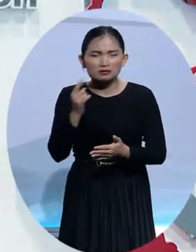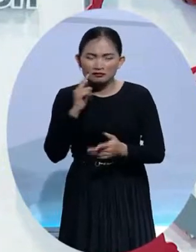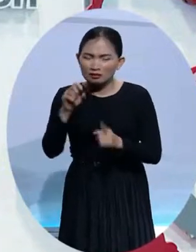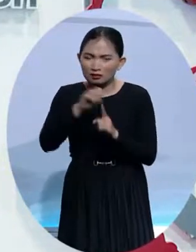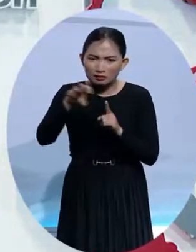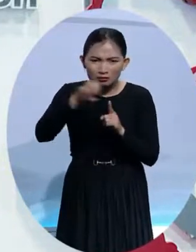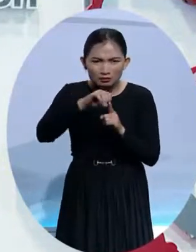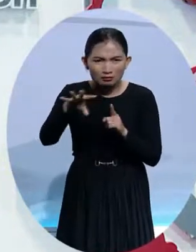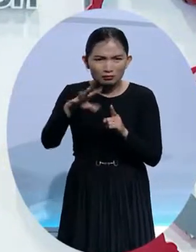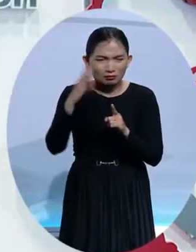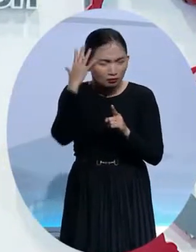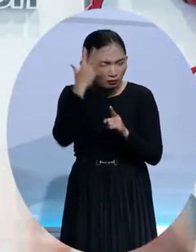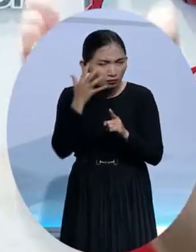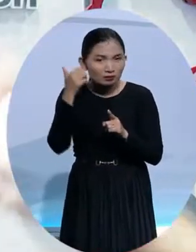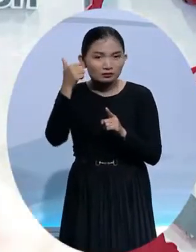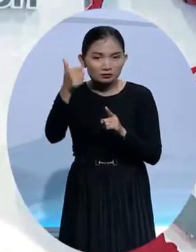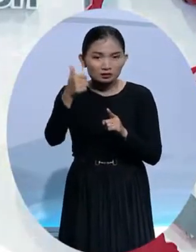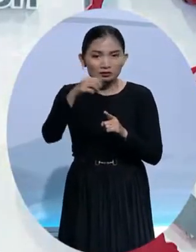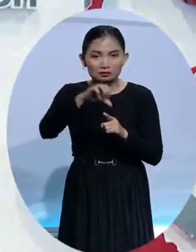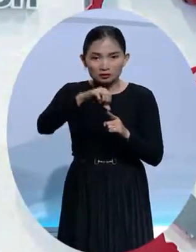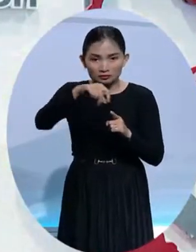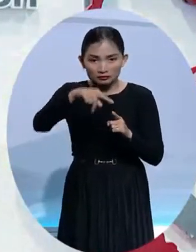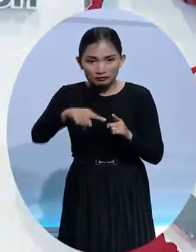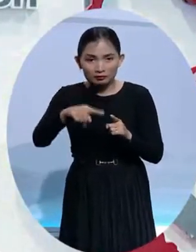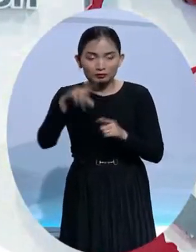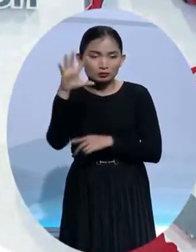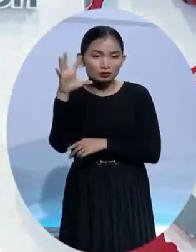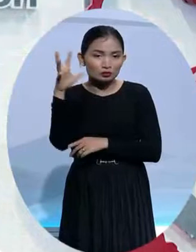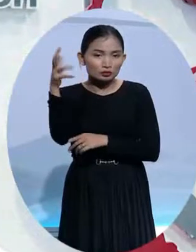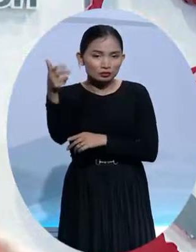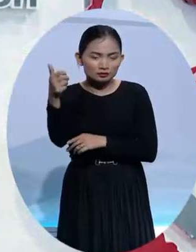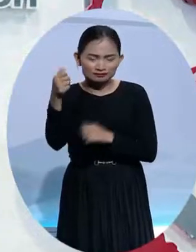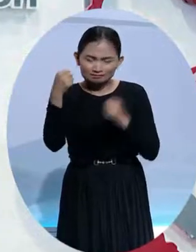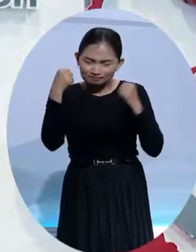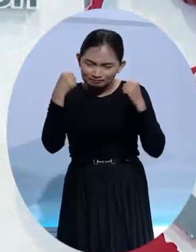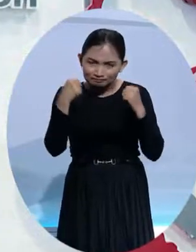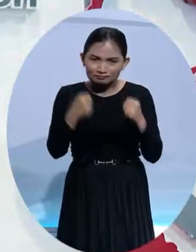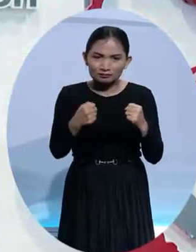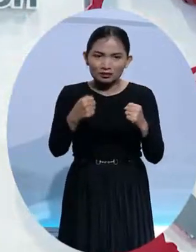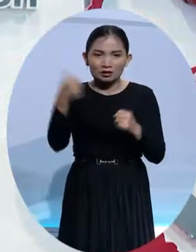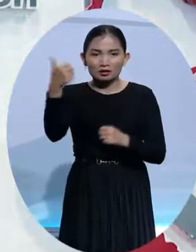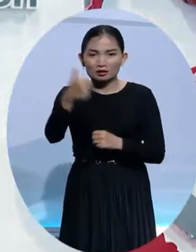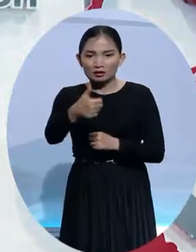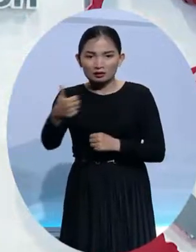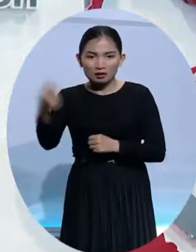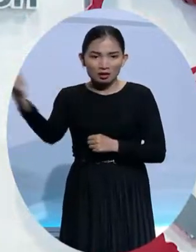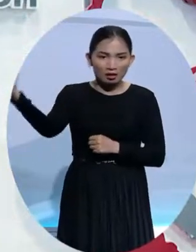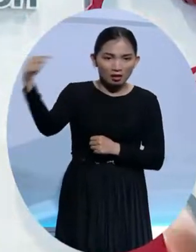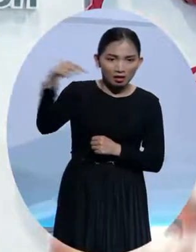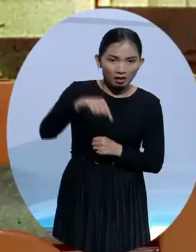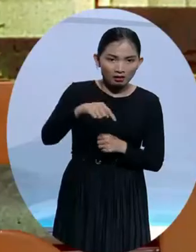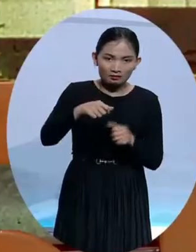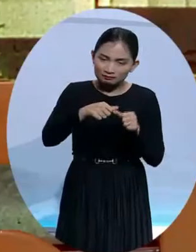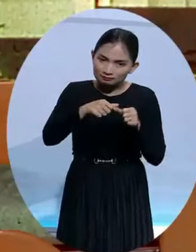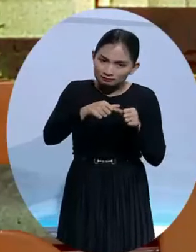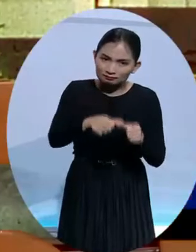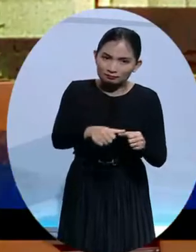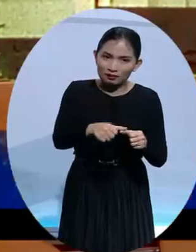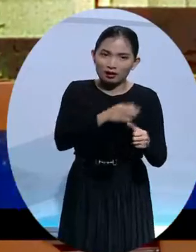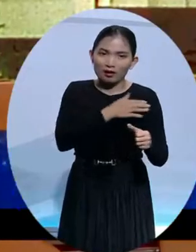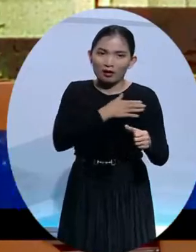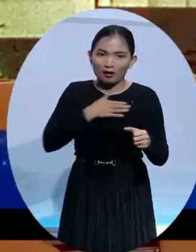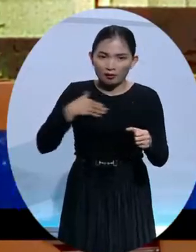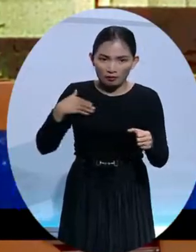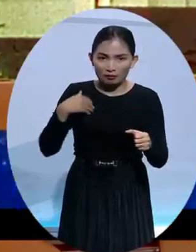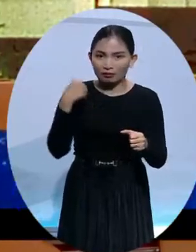và phát triển các sản phẩm du lịch mang tính bền vững hơn để khách đến và trở lại thành phố. Tổ chức hội chợ du